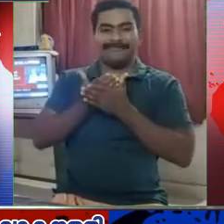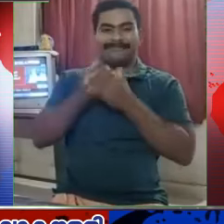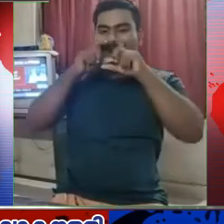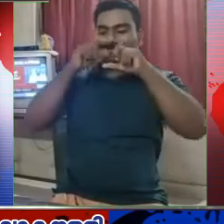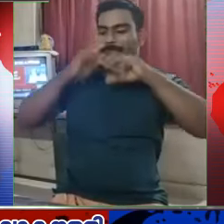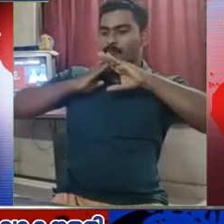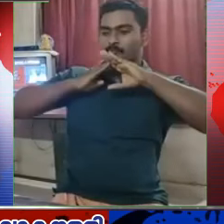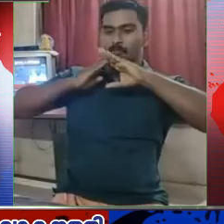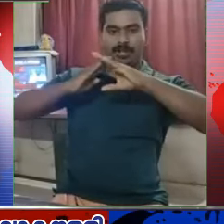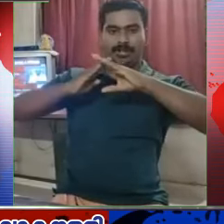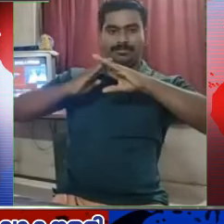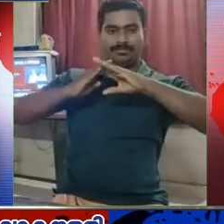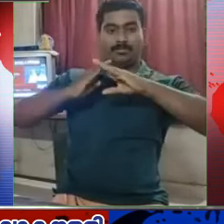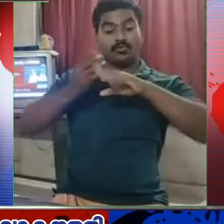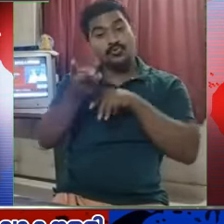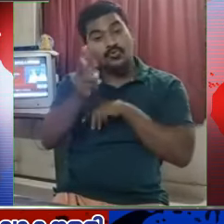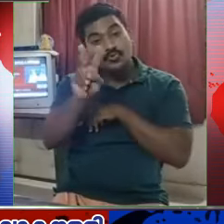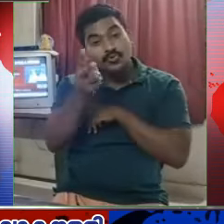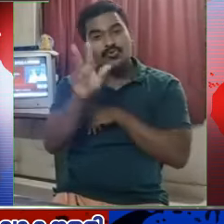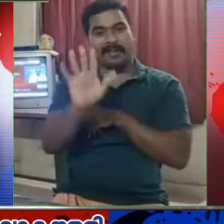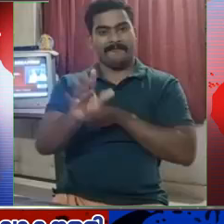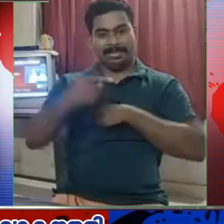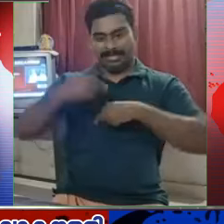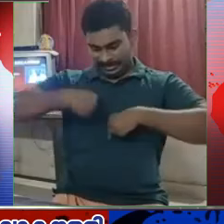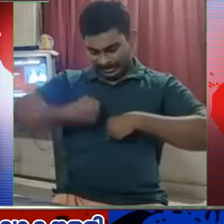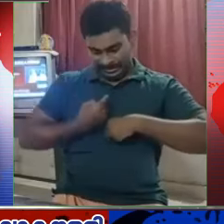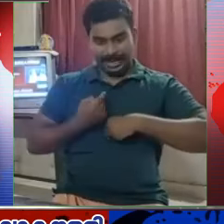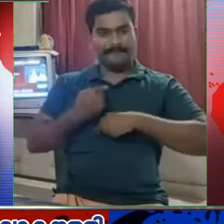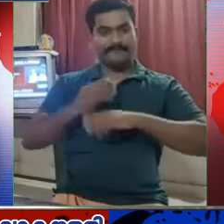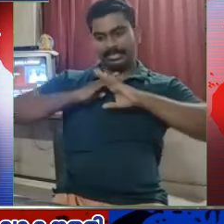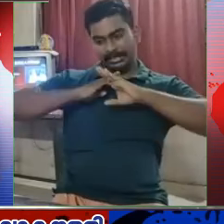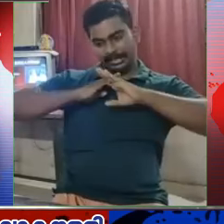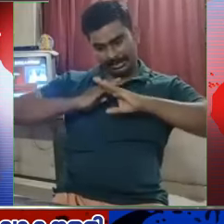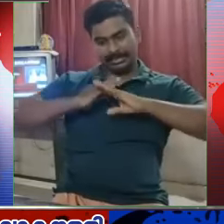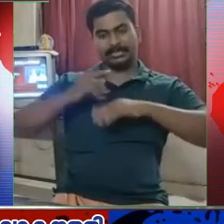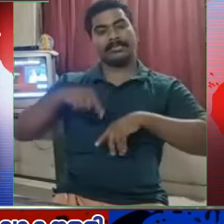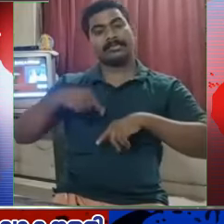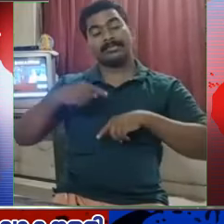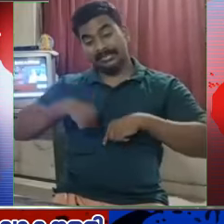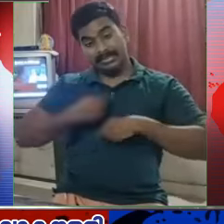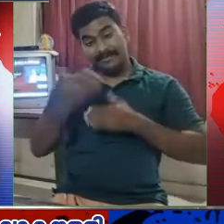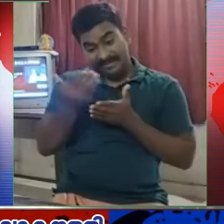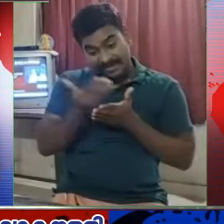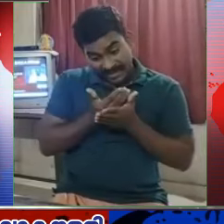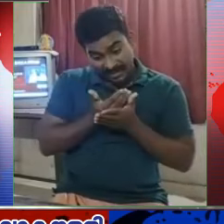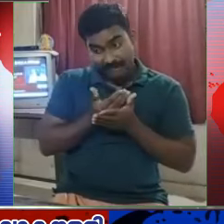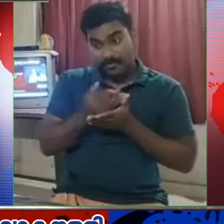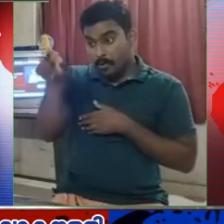അവരവർക്ക് രോഗം തടയാനാണ് എന്ന തരത്തിൽ മാത്രം കാണേണ്ടതില്ല.